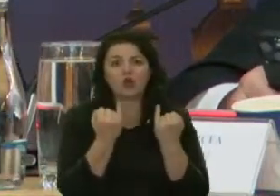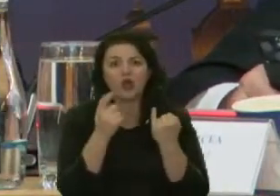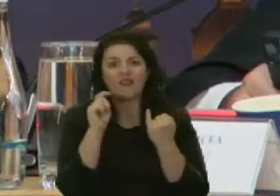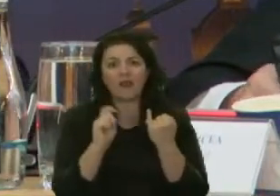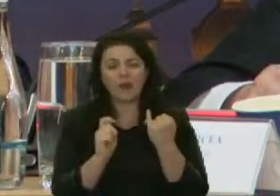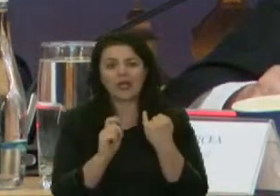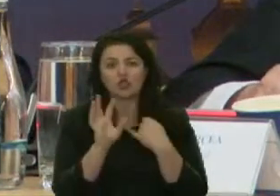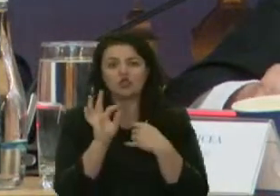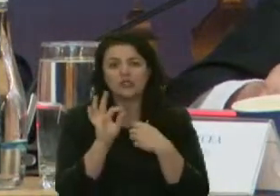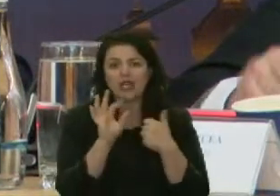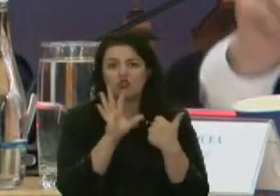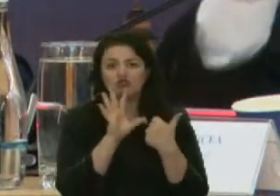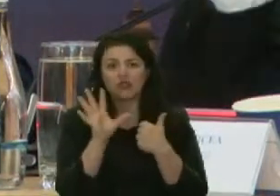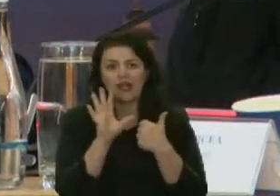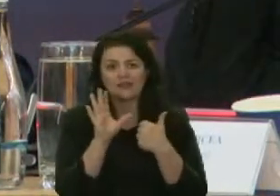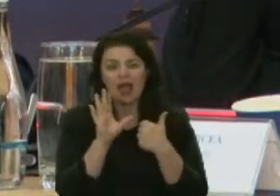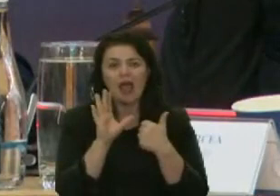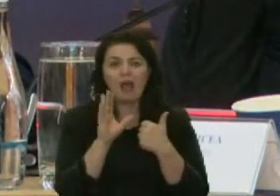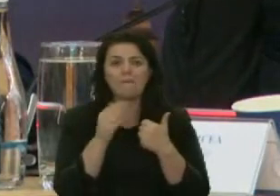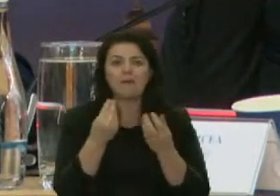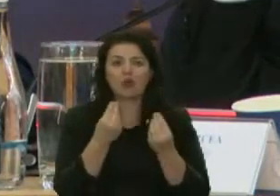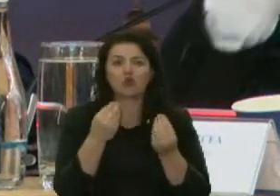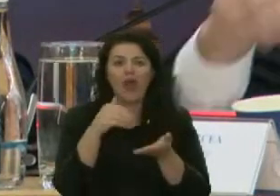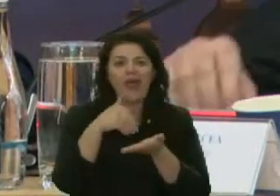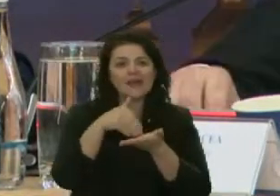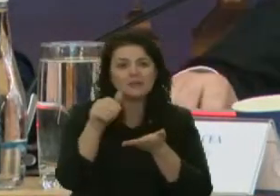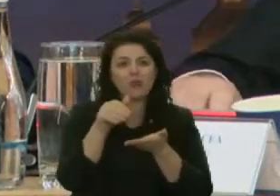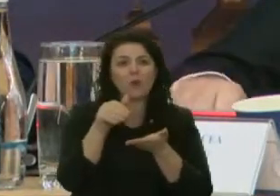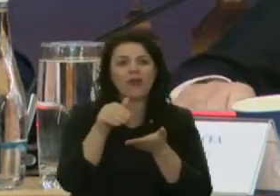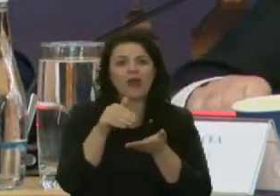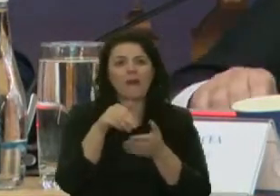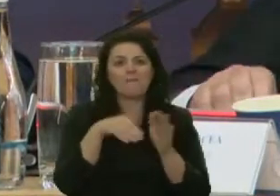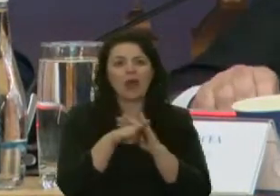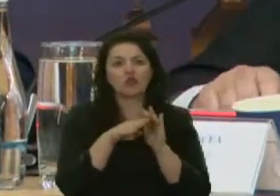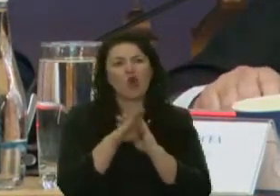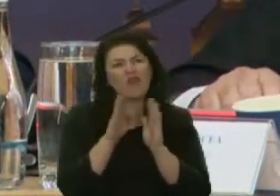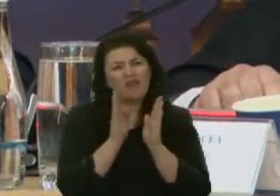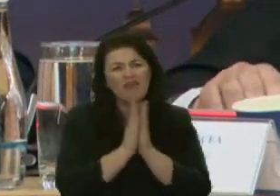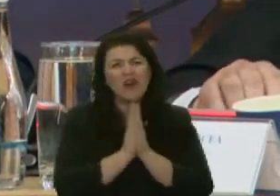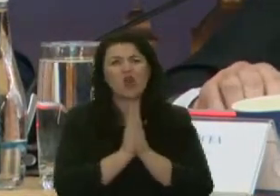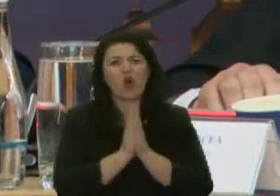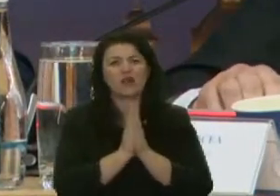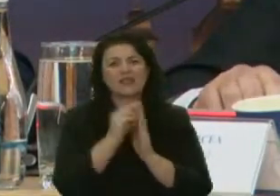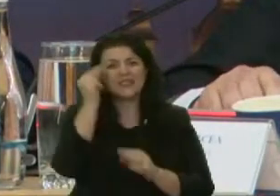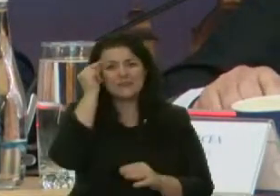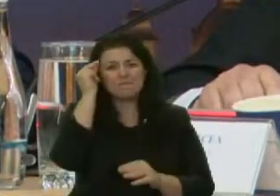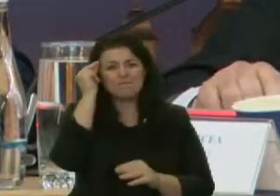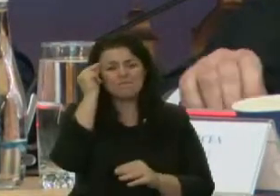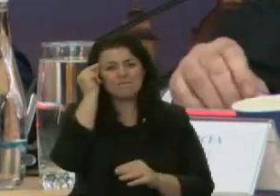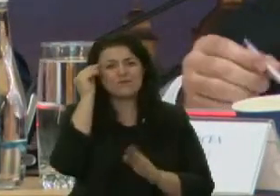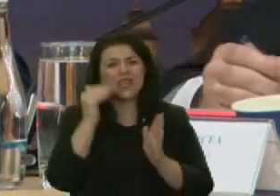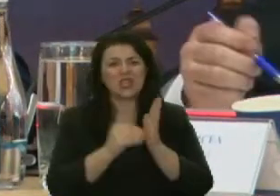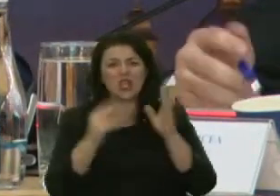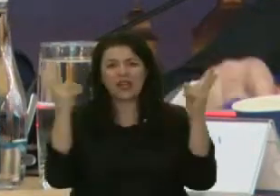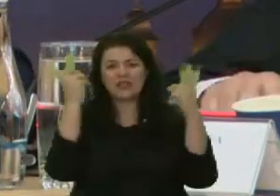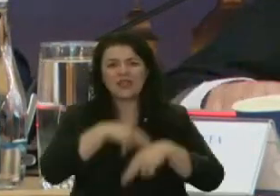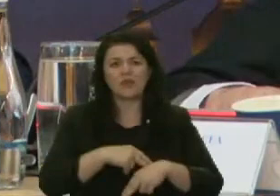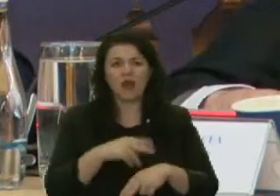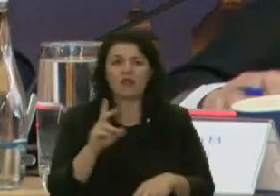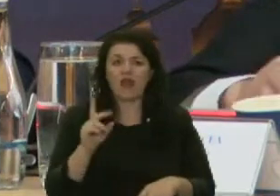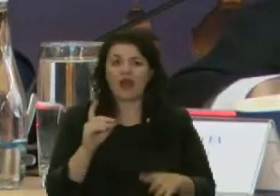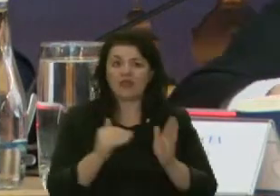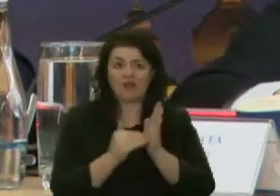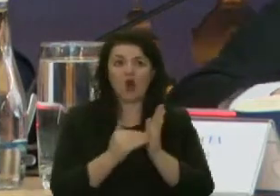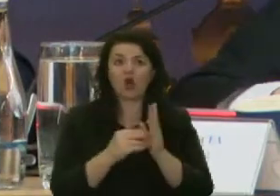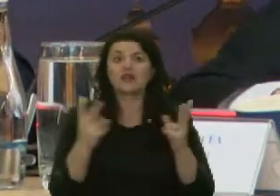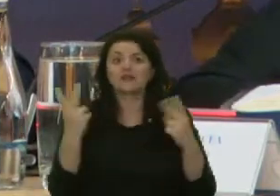venit 56 de milioane de euro pentru expropriere la metrou Deci v aș ruga să aveți rezonabilitatea necesară și să înțelegeți că da nevoia cu toții